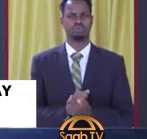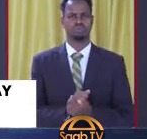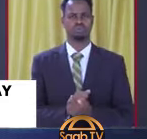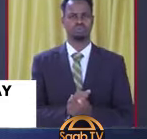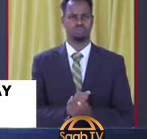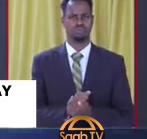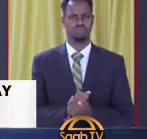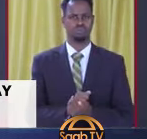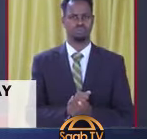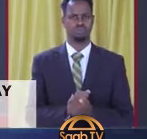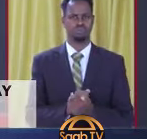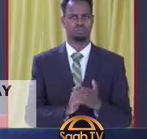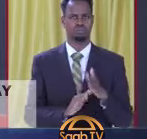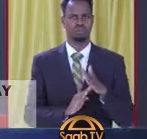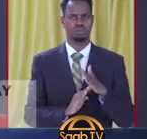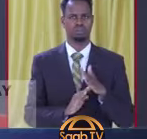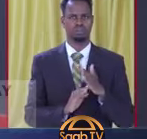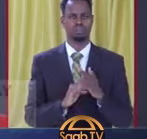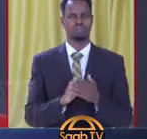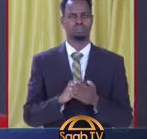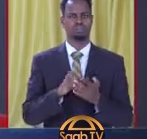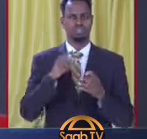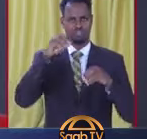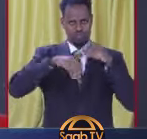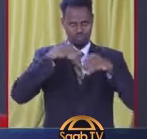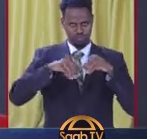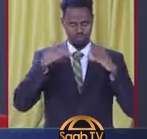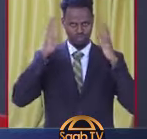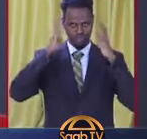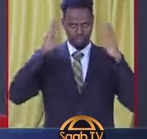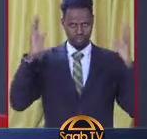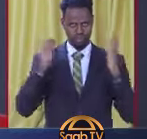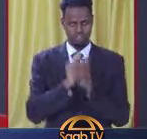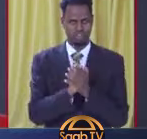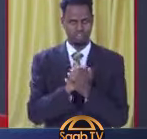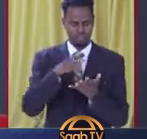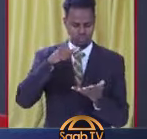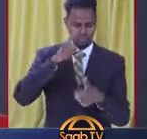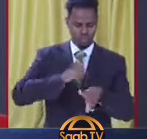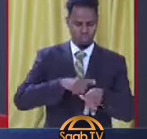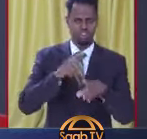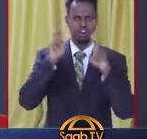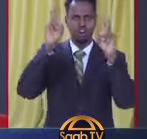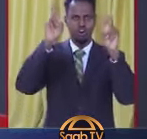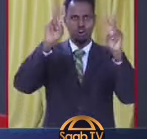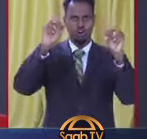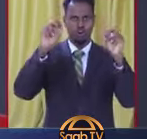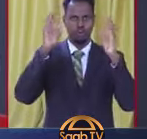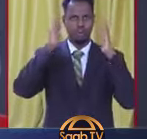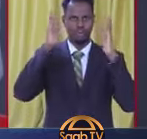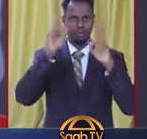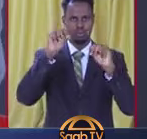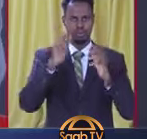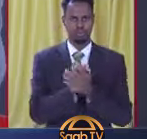taabaawaktigeeda in la qabto doorashada madaxweynaha waqtigeeda yaa awood u qaban